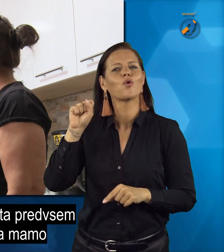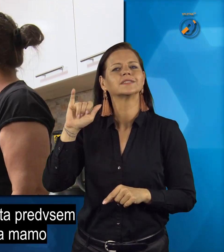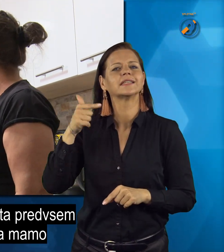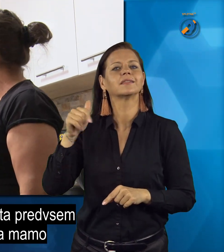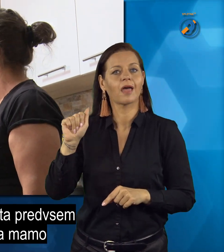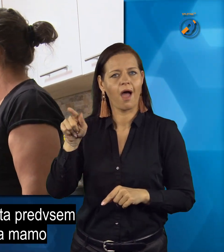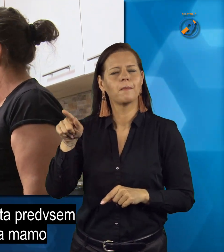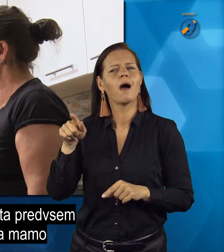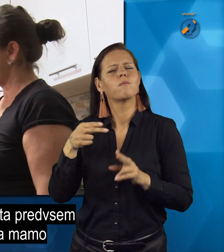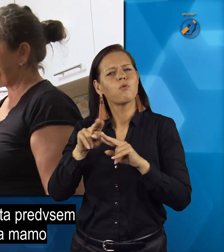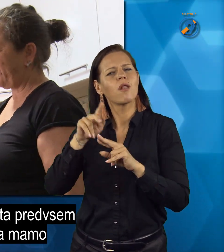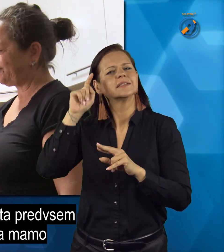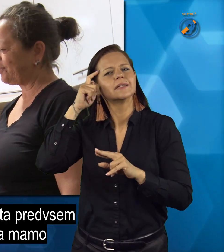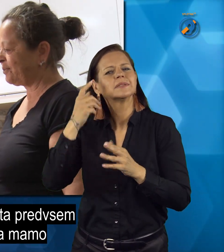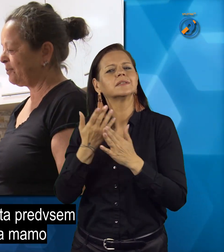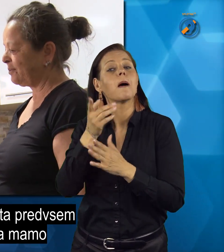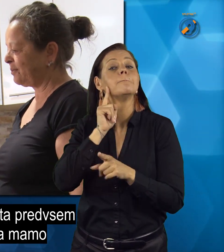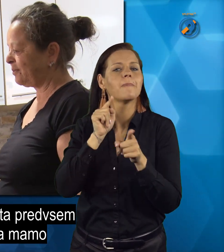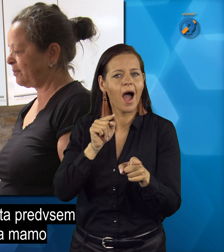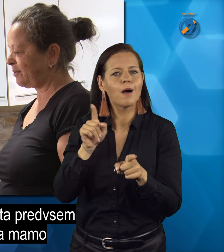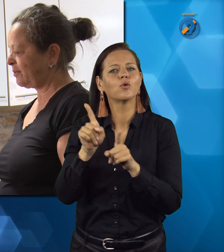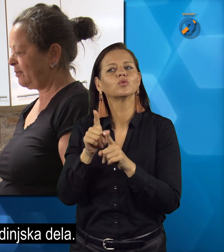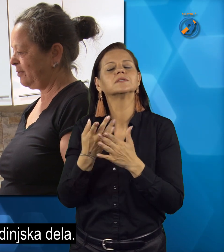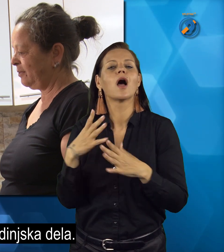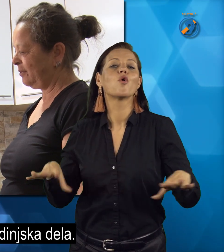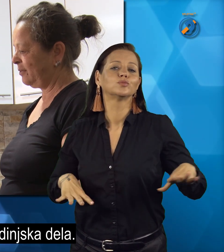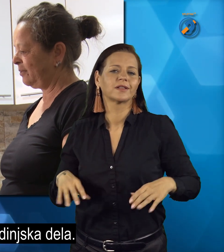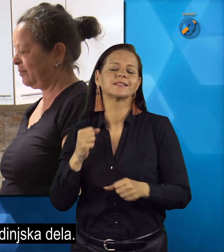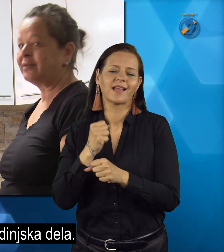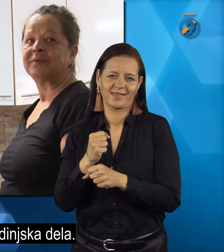Sestra Rosita predvsem skrbi za mamo in za gospodinska dela.